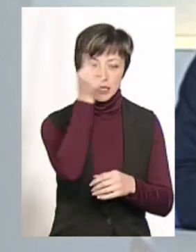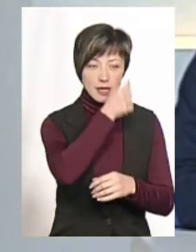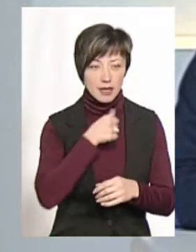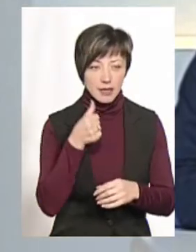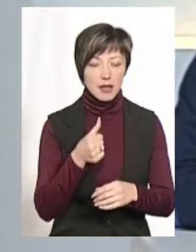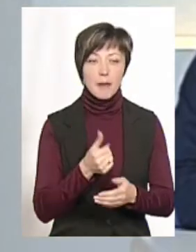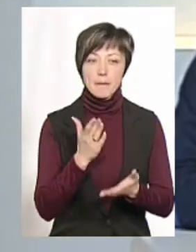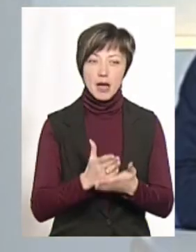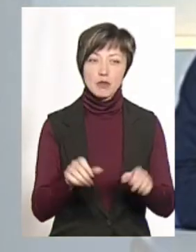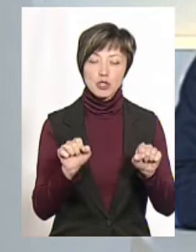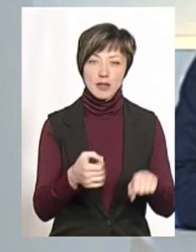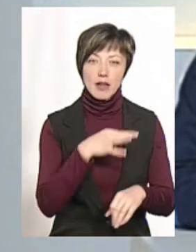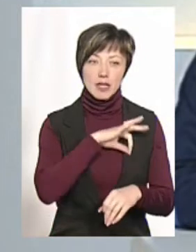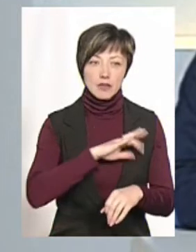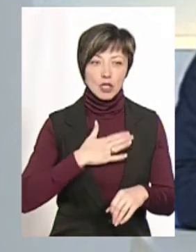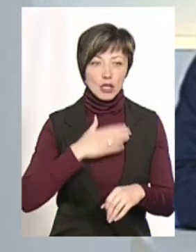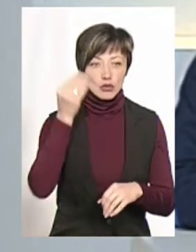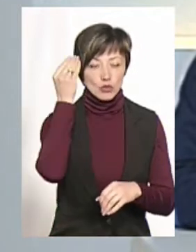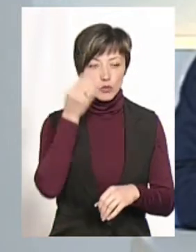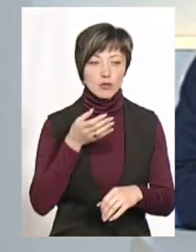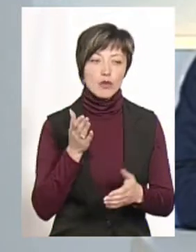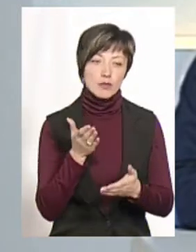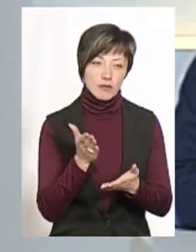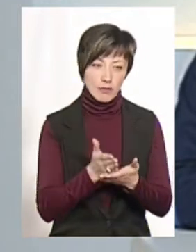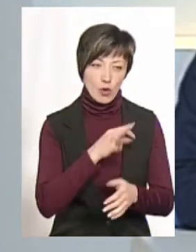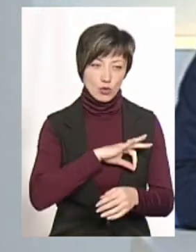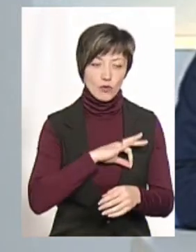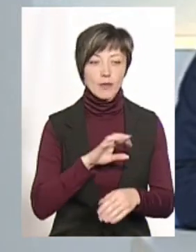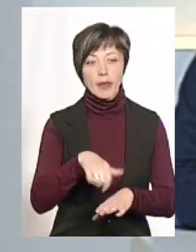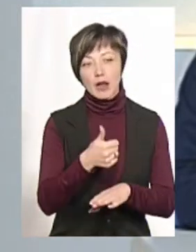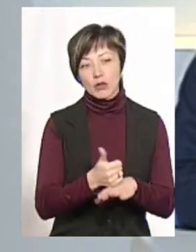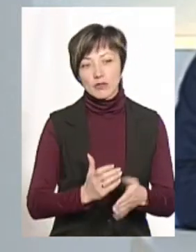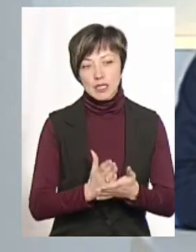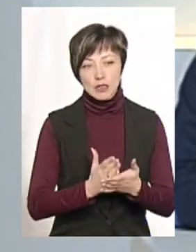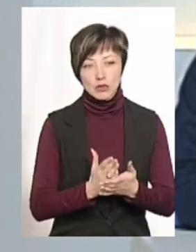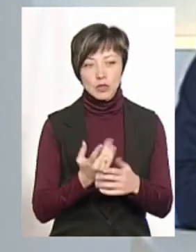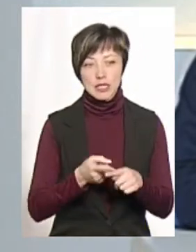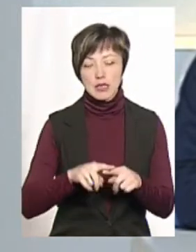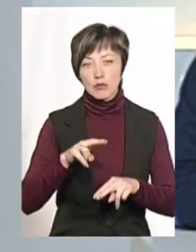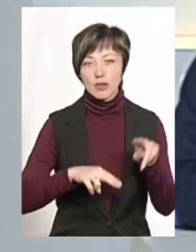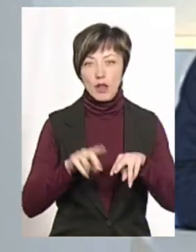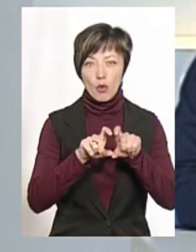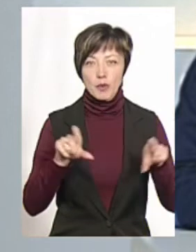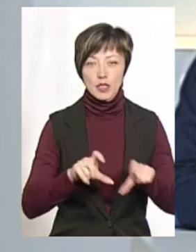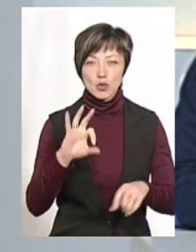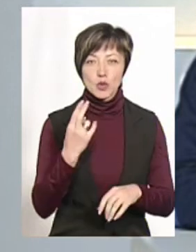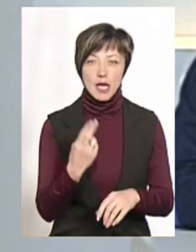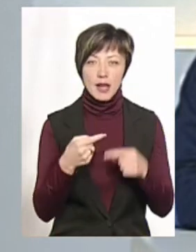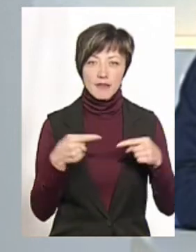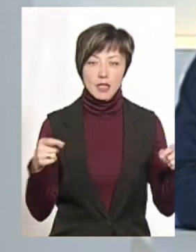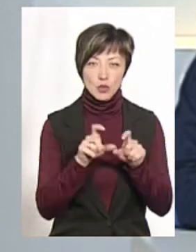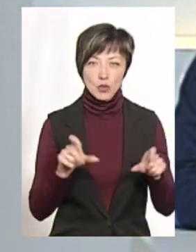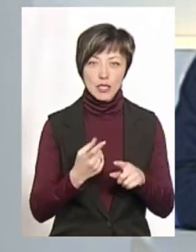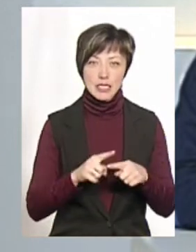рік, яким мали можливість ефективно, на нашу думку, користуватися. Головні заслуги, звичайно, це будівництво об'єктів соціальної